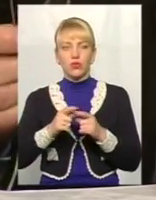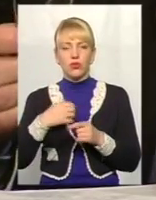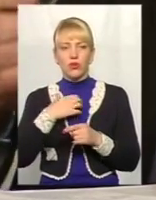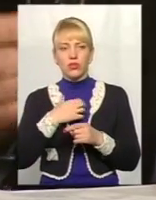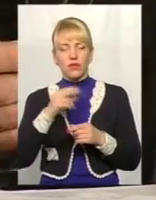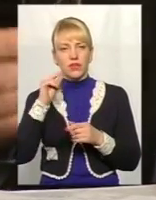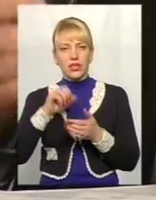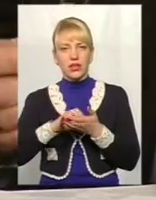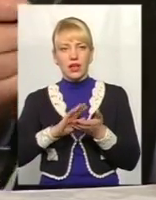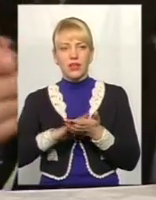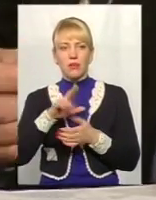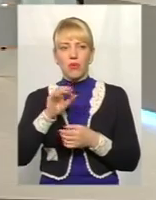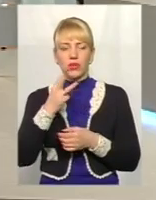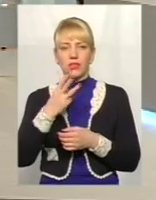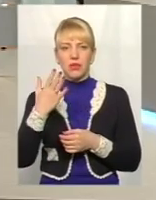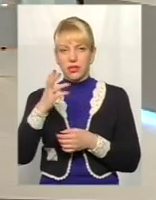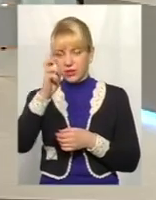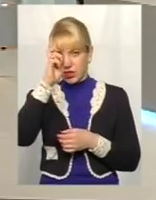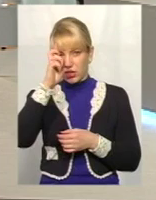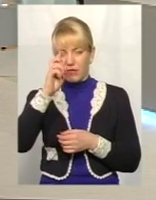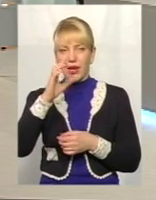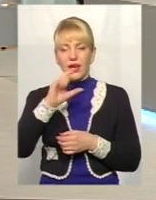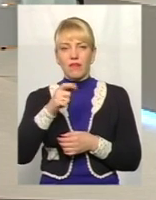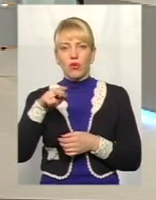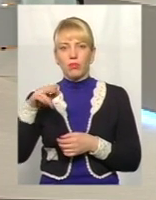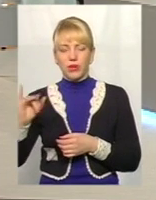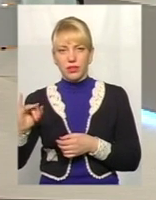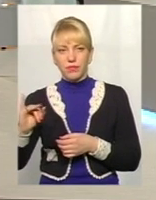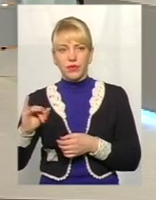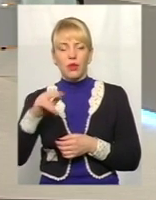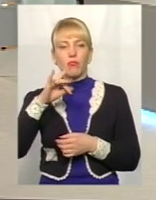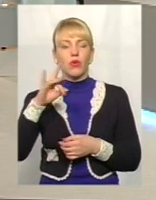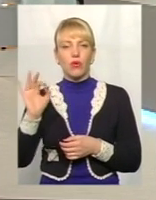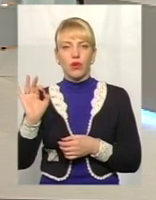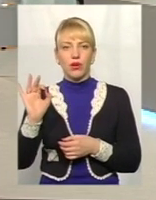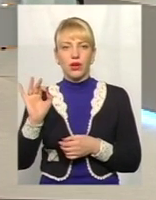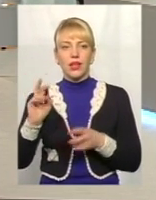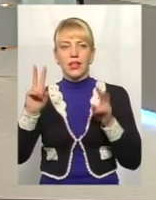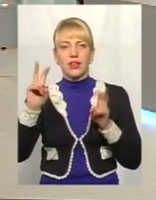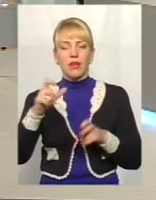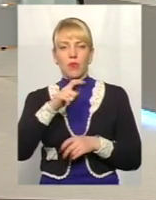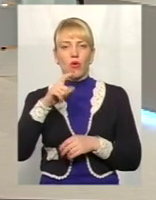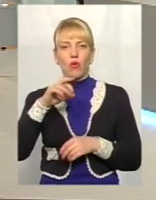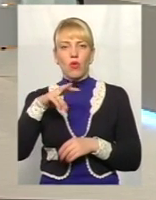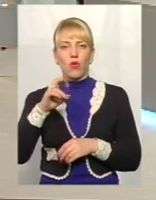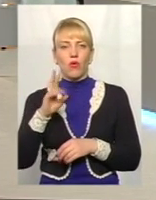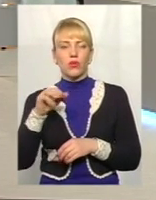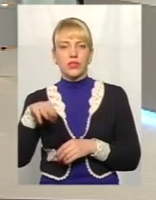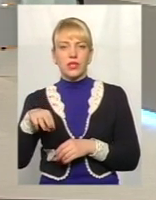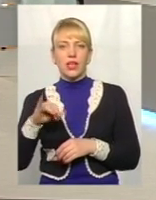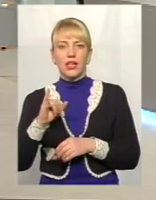по 35 державах Європи про тему Голокоста.